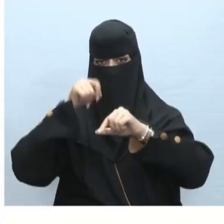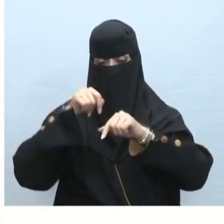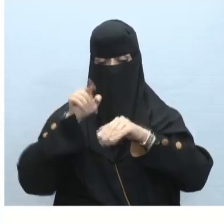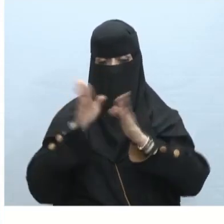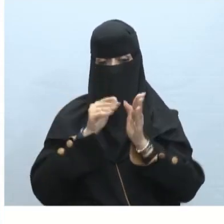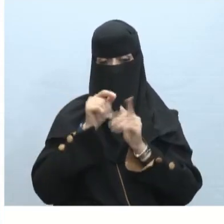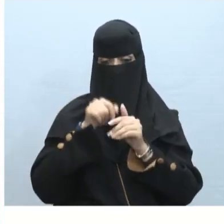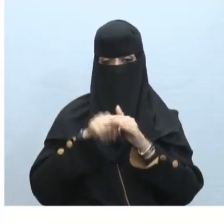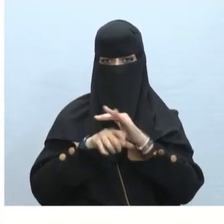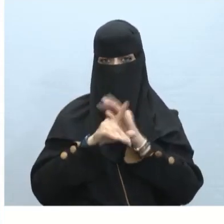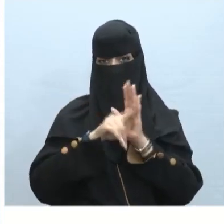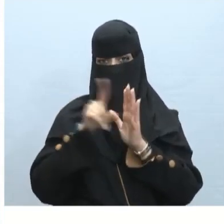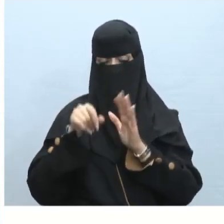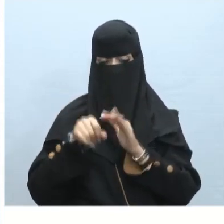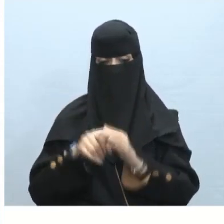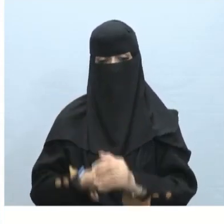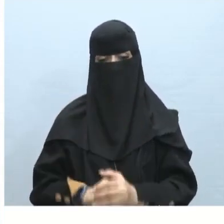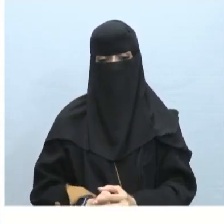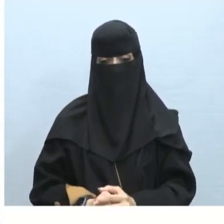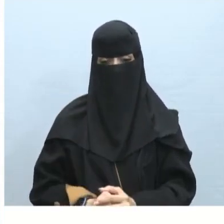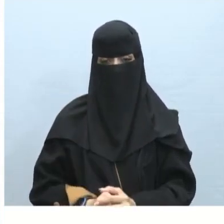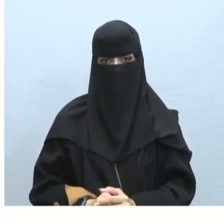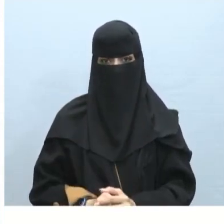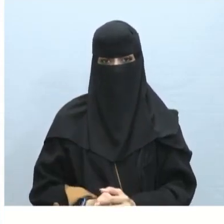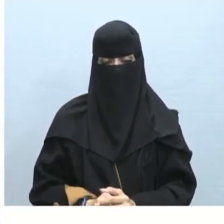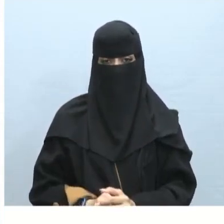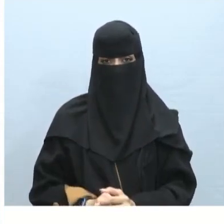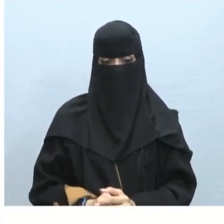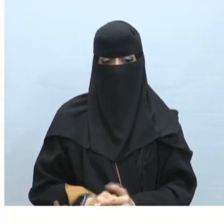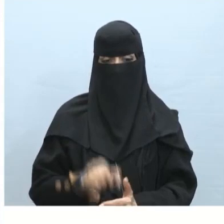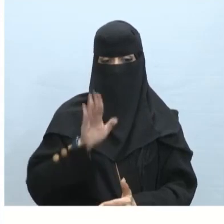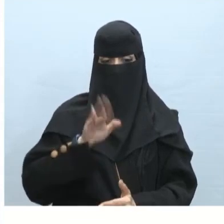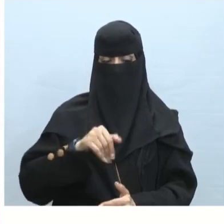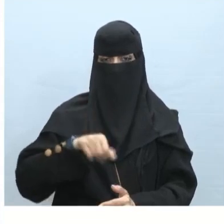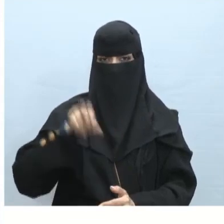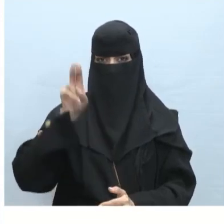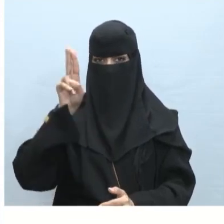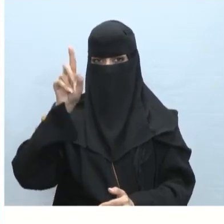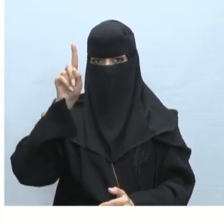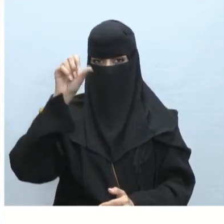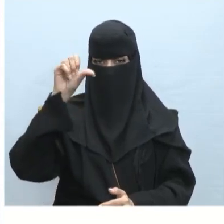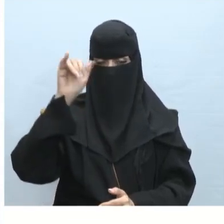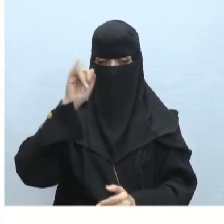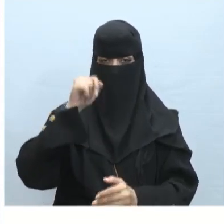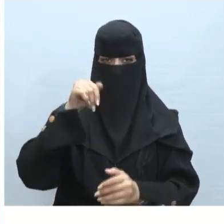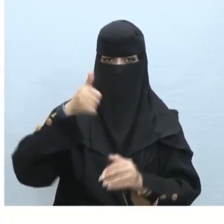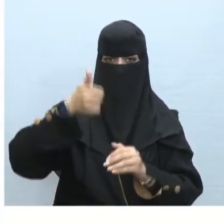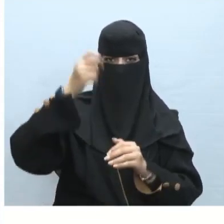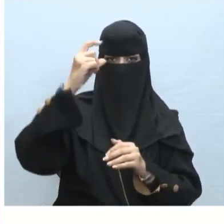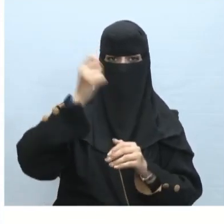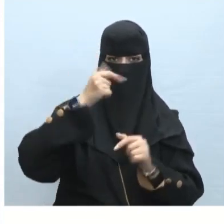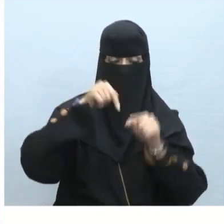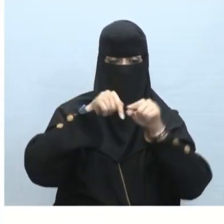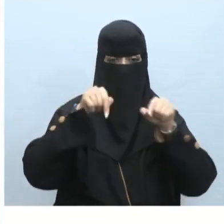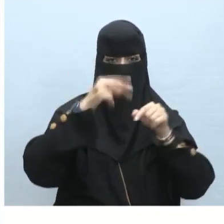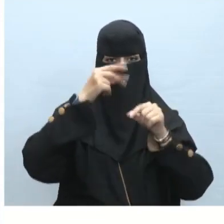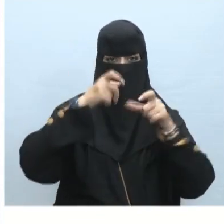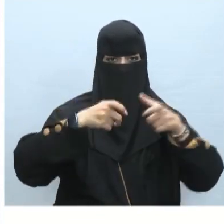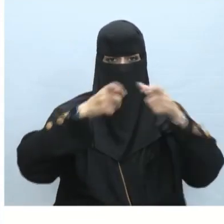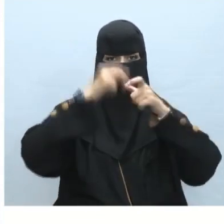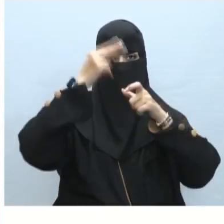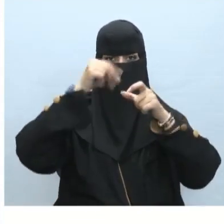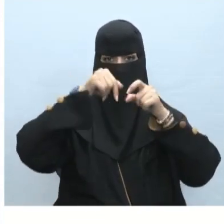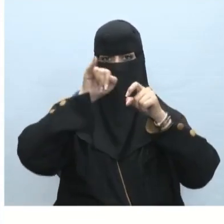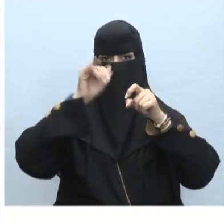المخطط الى الشريحه اذا من علامه تبويب ادراج مجموعه رسومات توضيحيه نضغط على مخطط